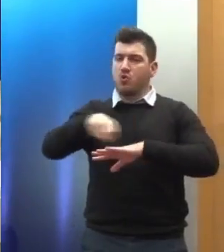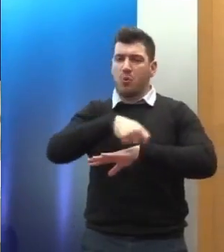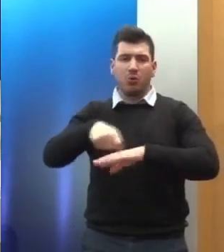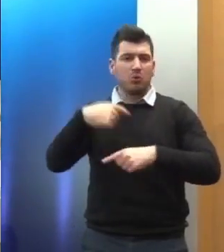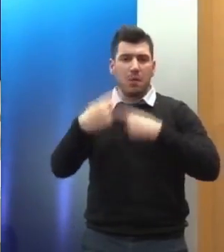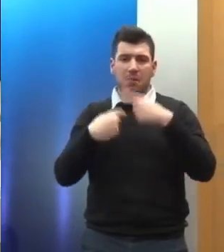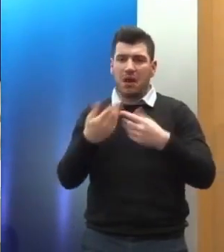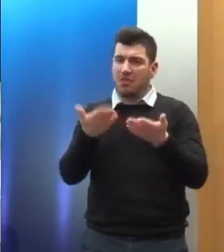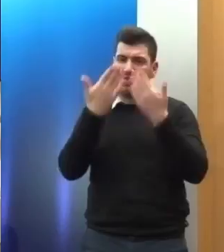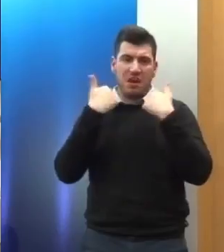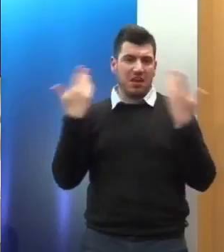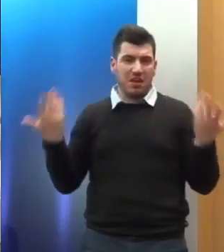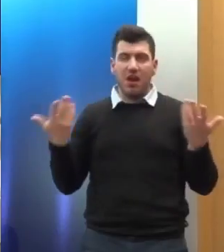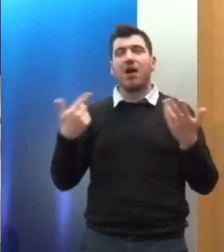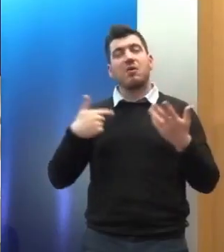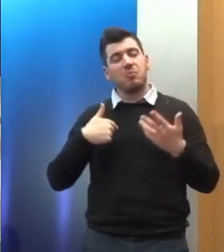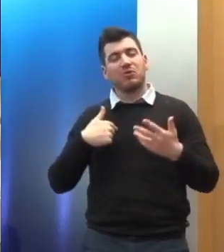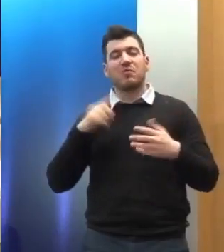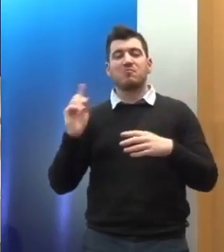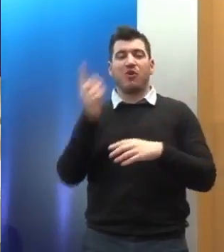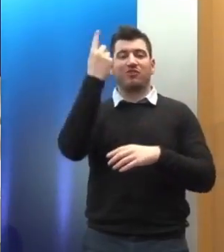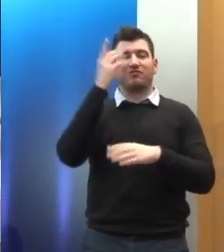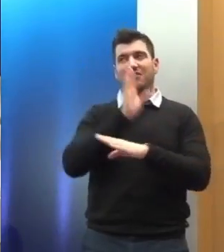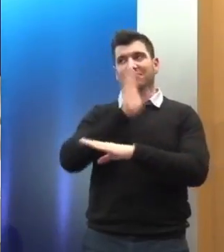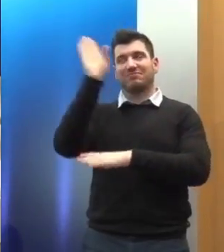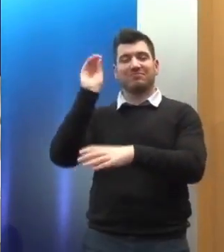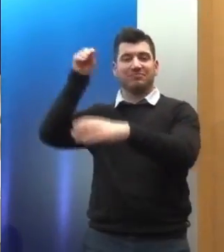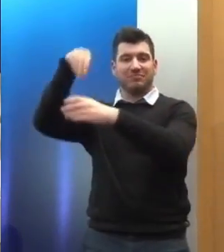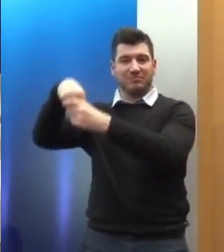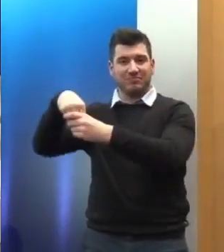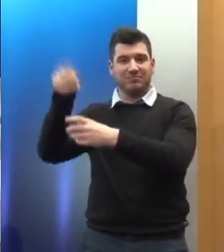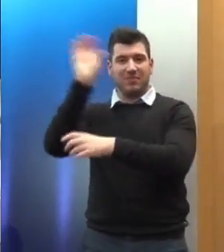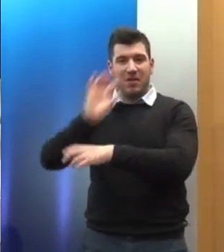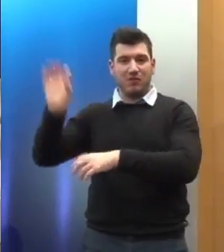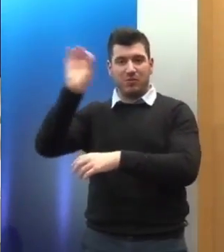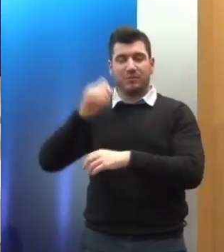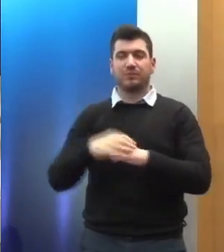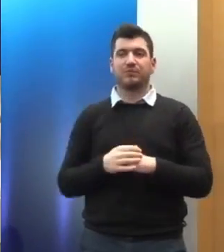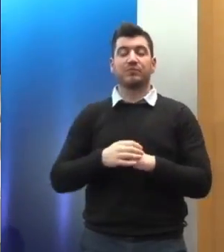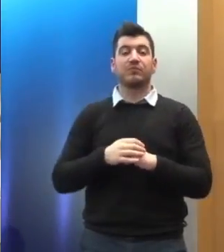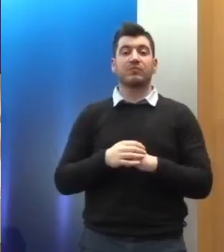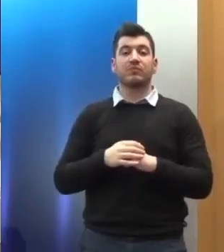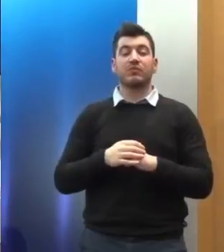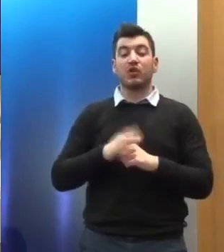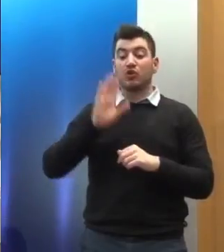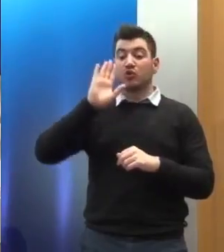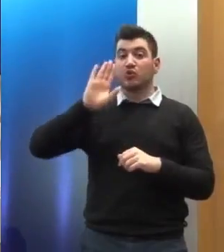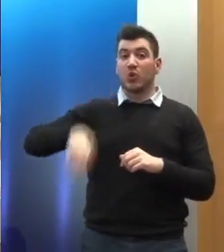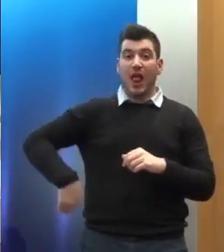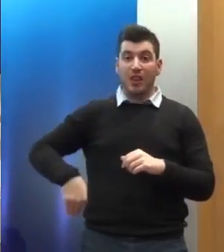μένα, η συμμετοχή μου. Και στο τέλος της ημέρας βάλαμε